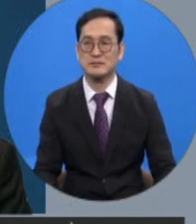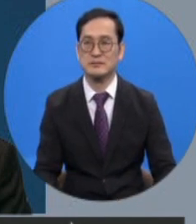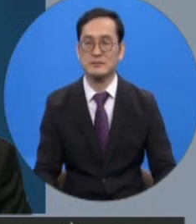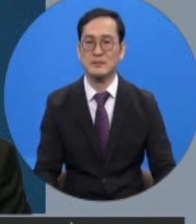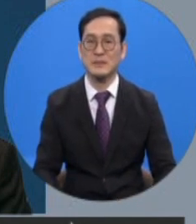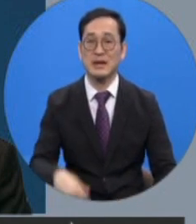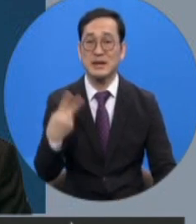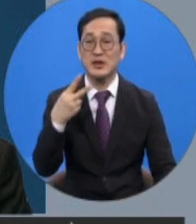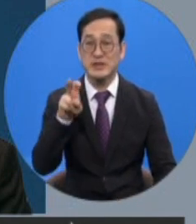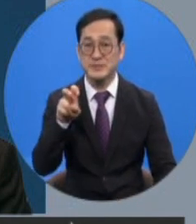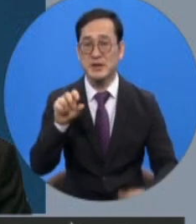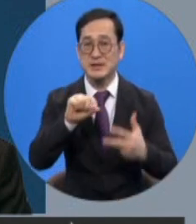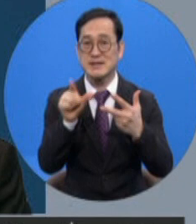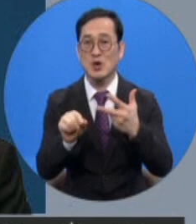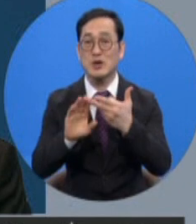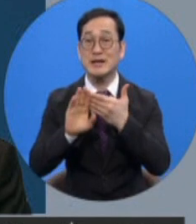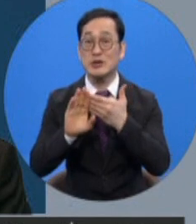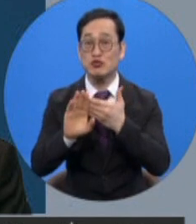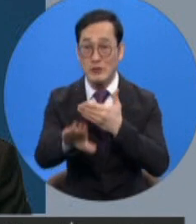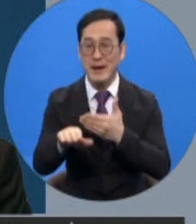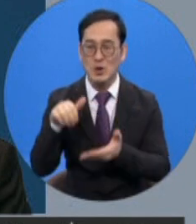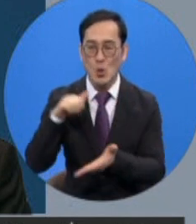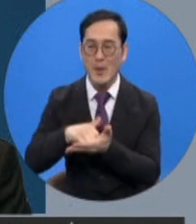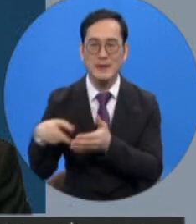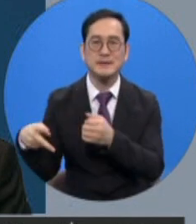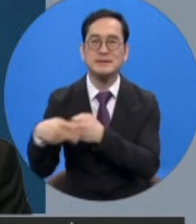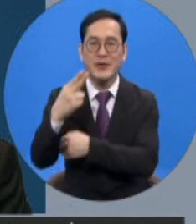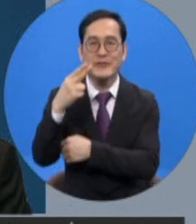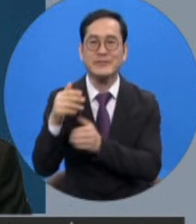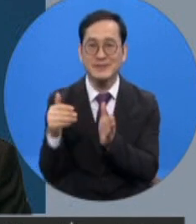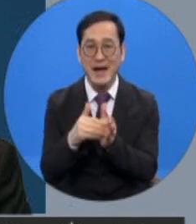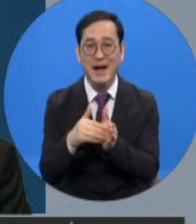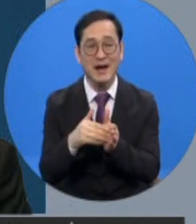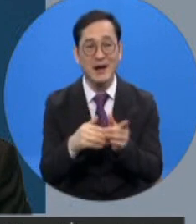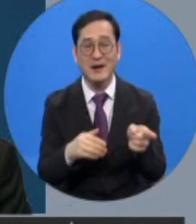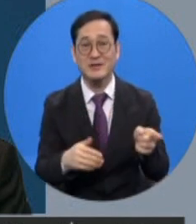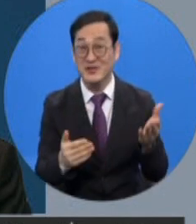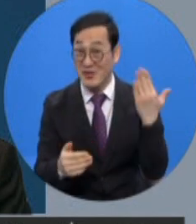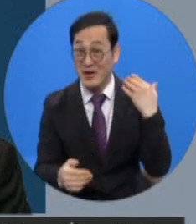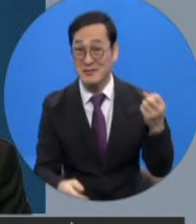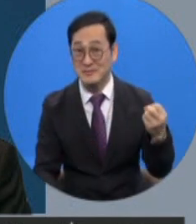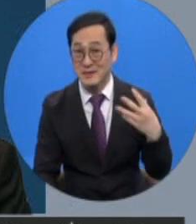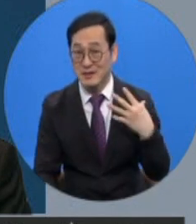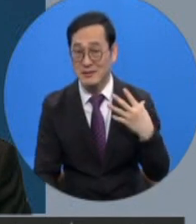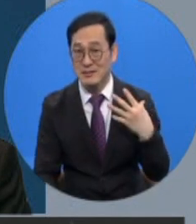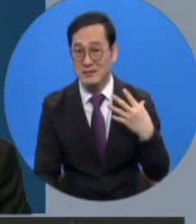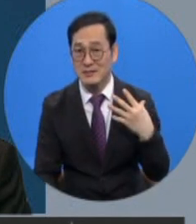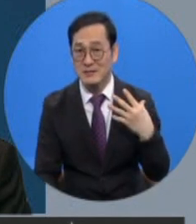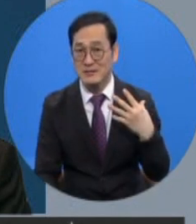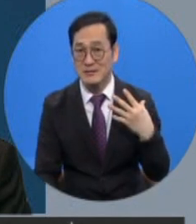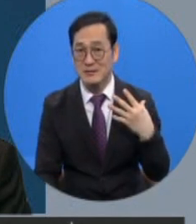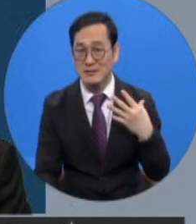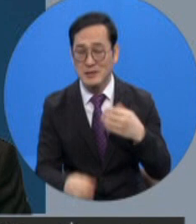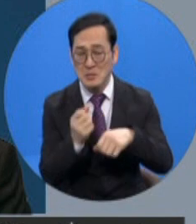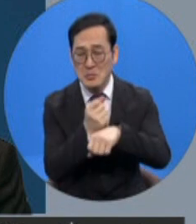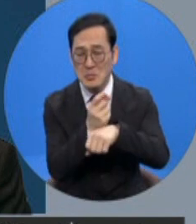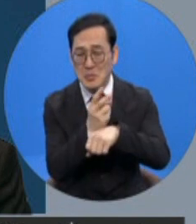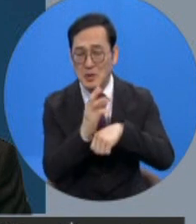2020년 7월 이후로는 한 적이 없다라고 선대위 공보단 관계자가 입장을 밝혔습니다. 그런데 불과 몇 시간